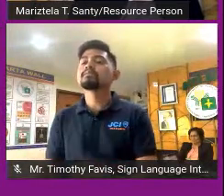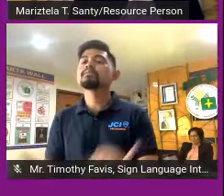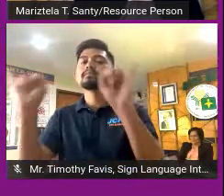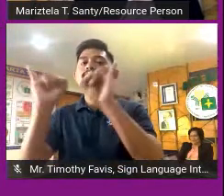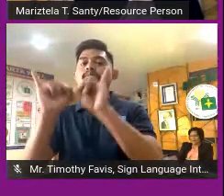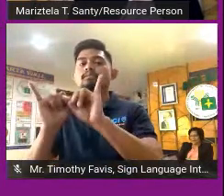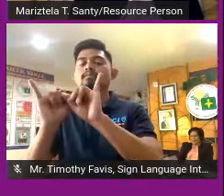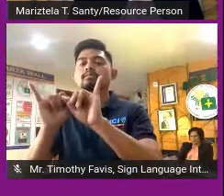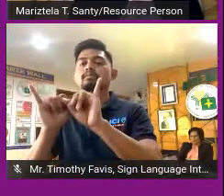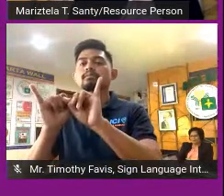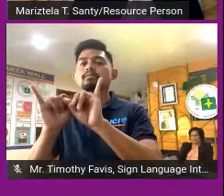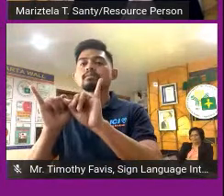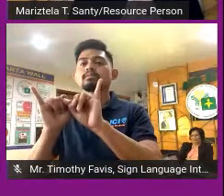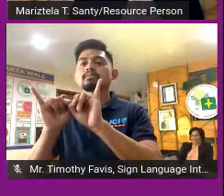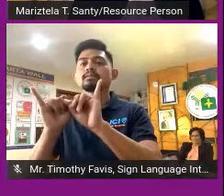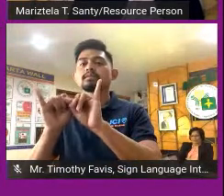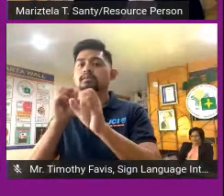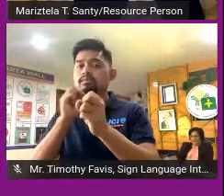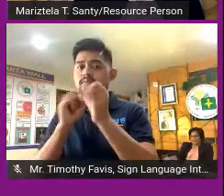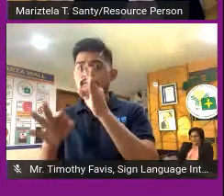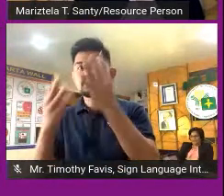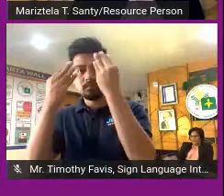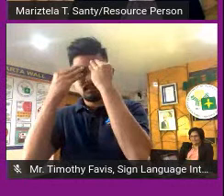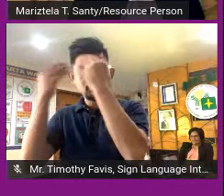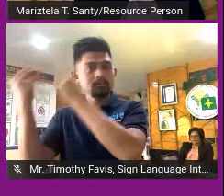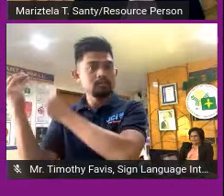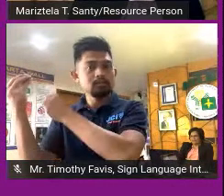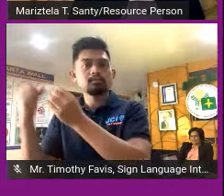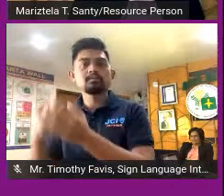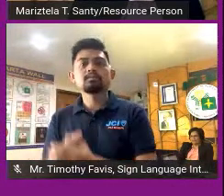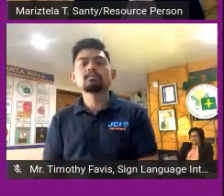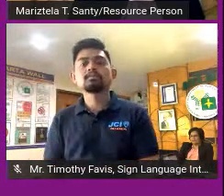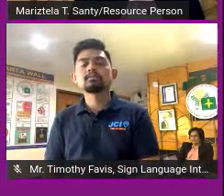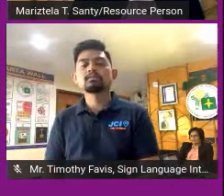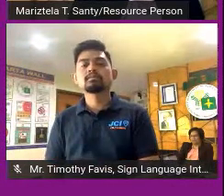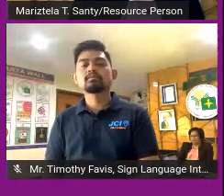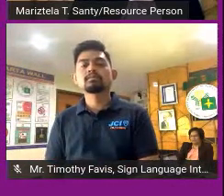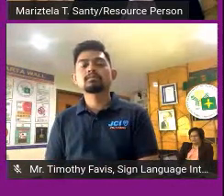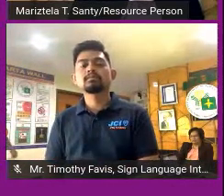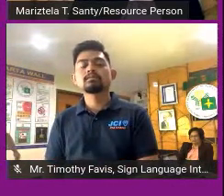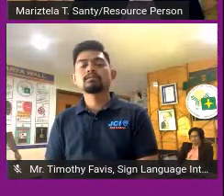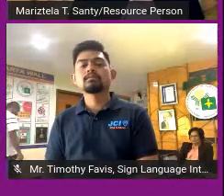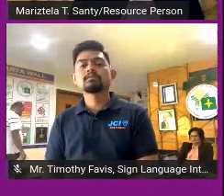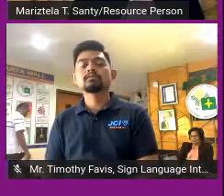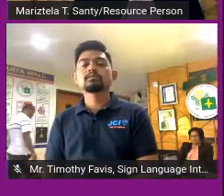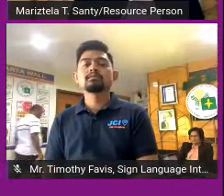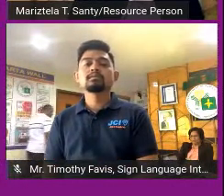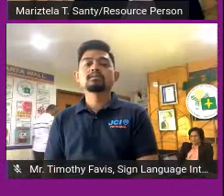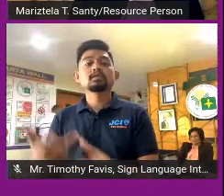important siguro sa mga nakakalimot. Undertake effective communication between spouses for